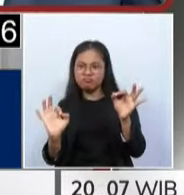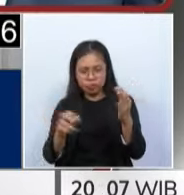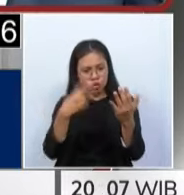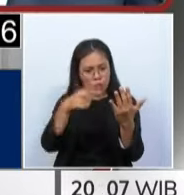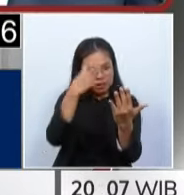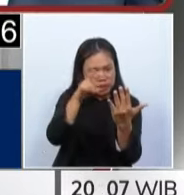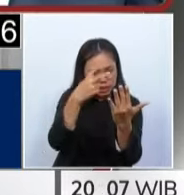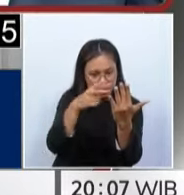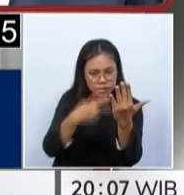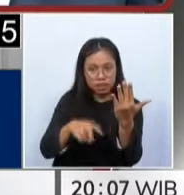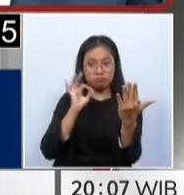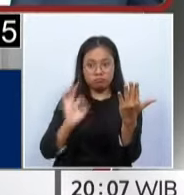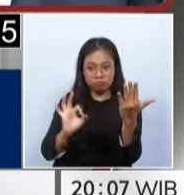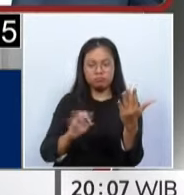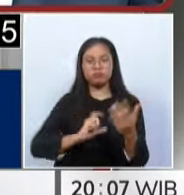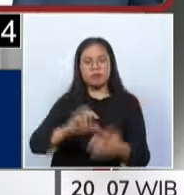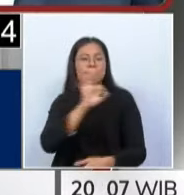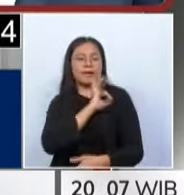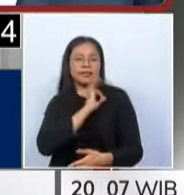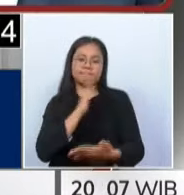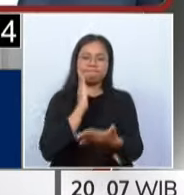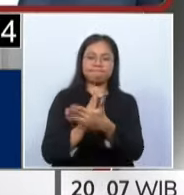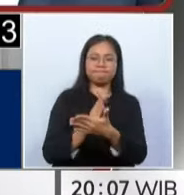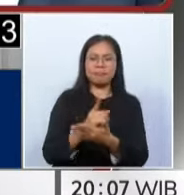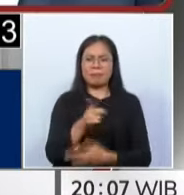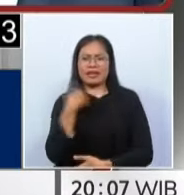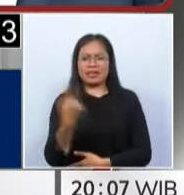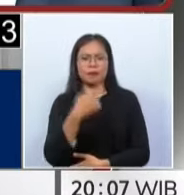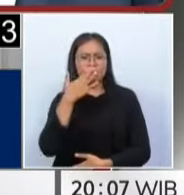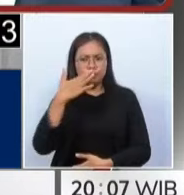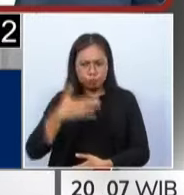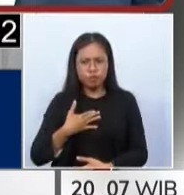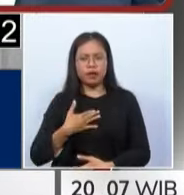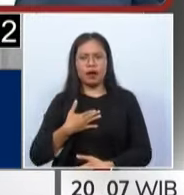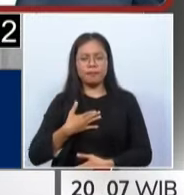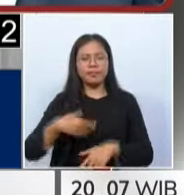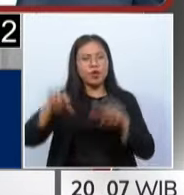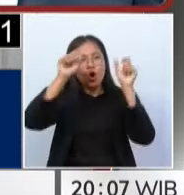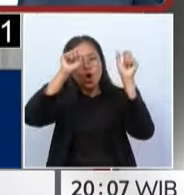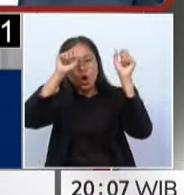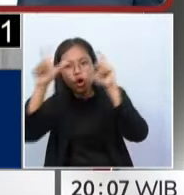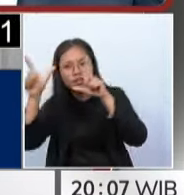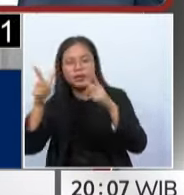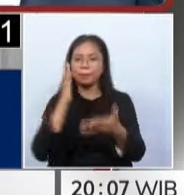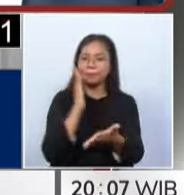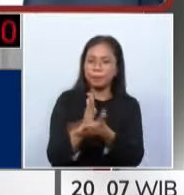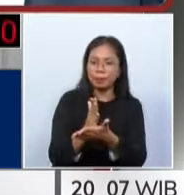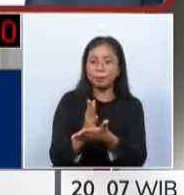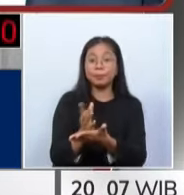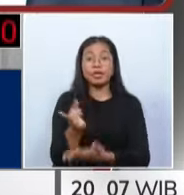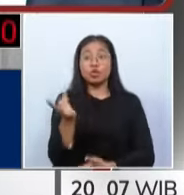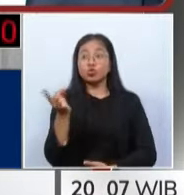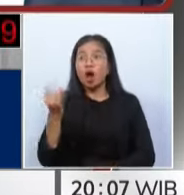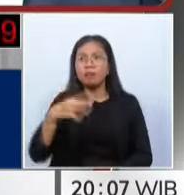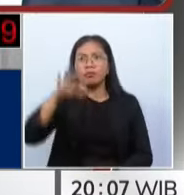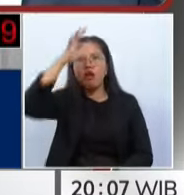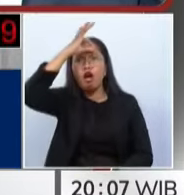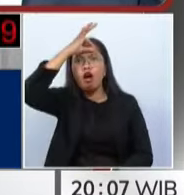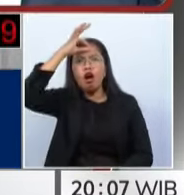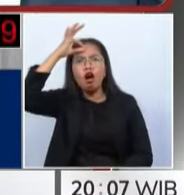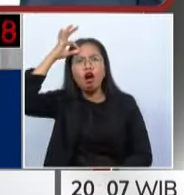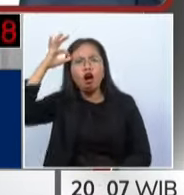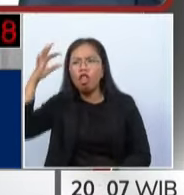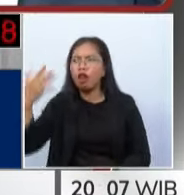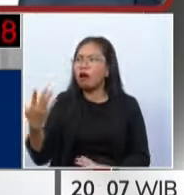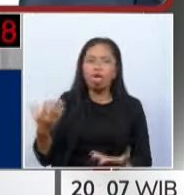keputusan karena kita punya konsep untuk memutuskan itu kecuali kita Blank dan kita tidak pernah tahu dari mana